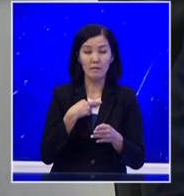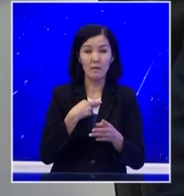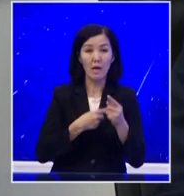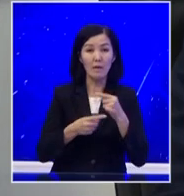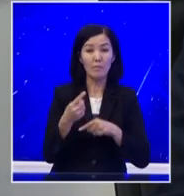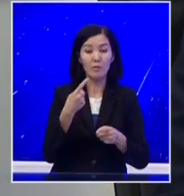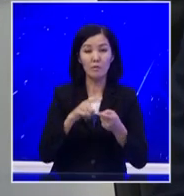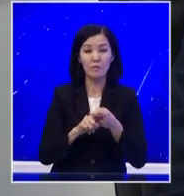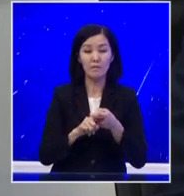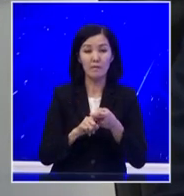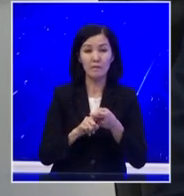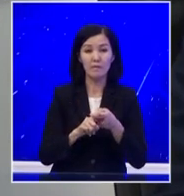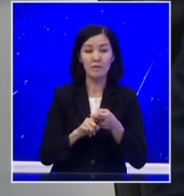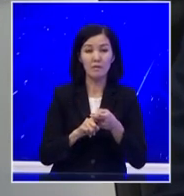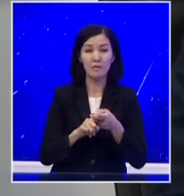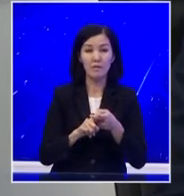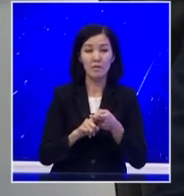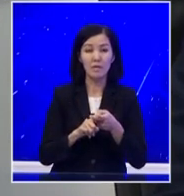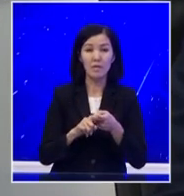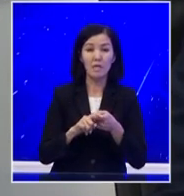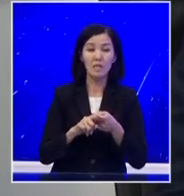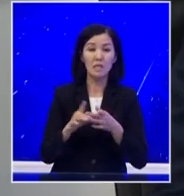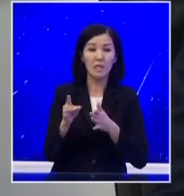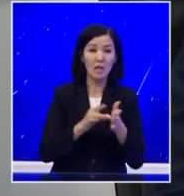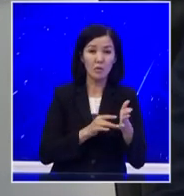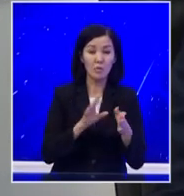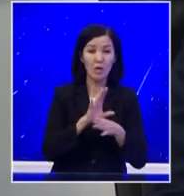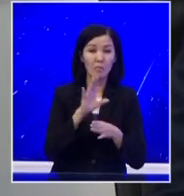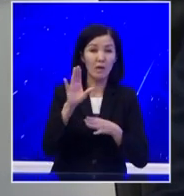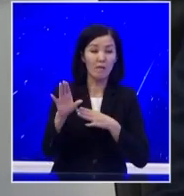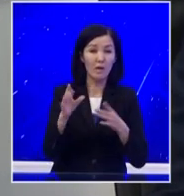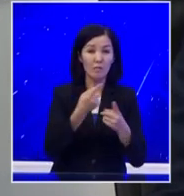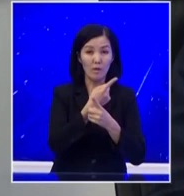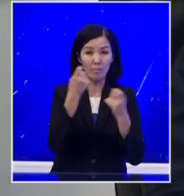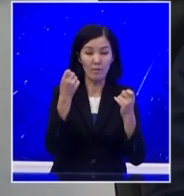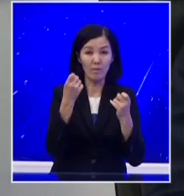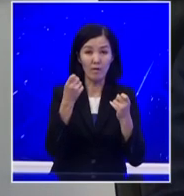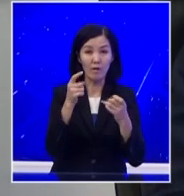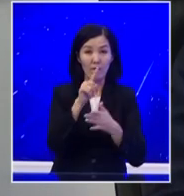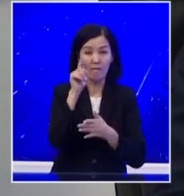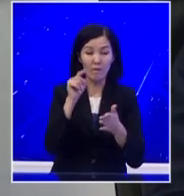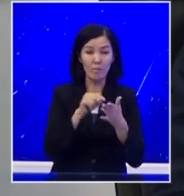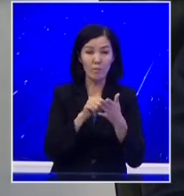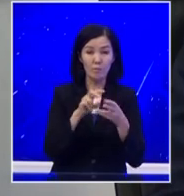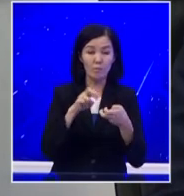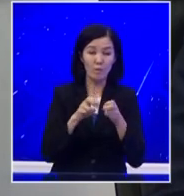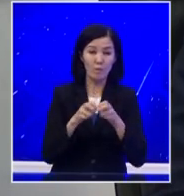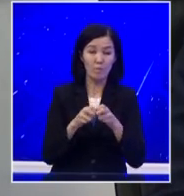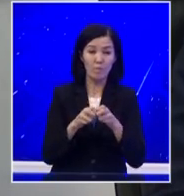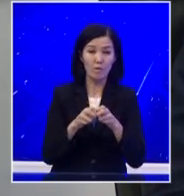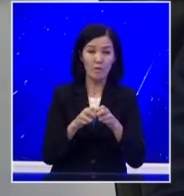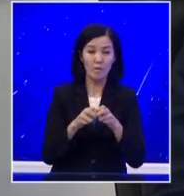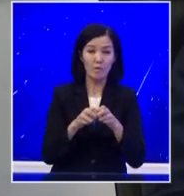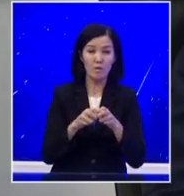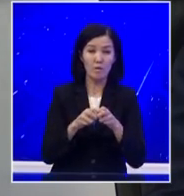связь от своих коллег уже транслирую отправляют дальше уже тому жителю которую этот вопрос адресовал проблемы то есть